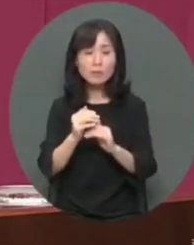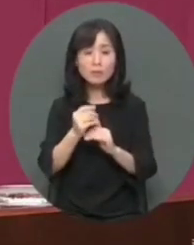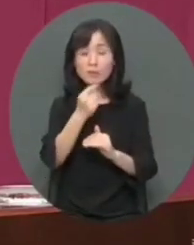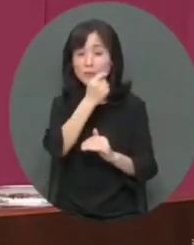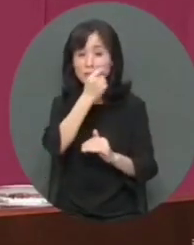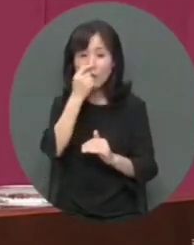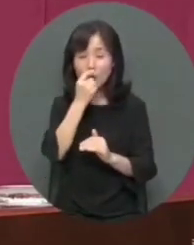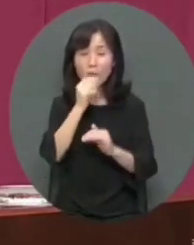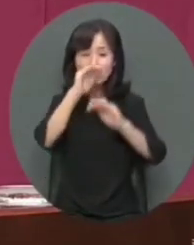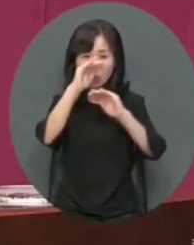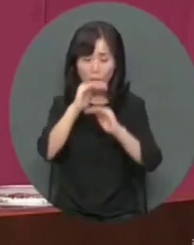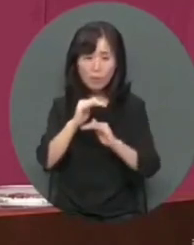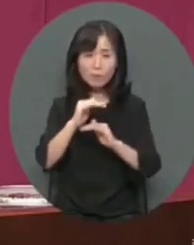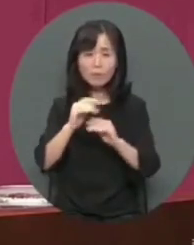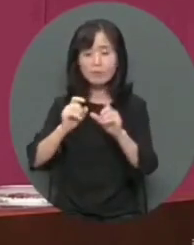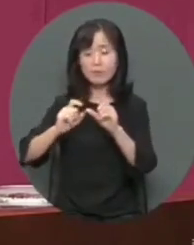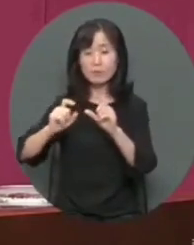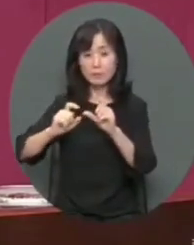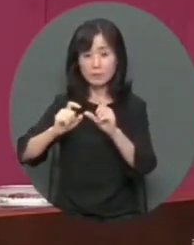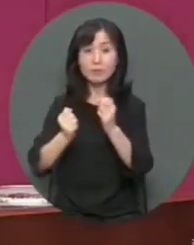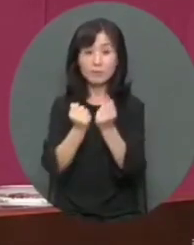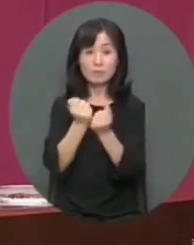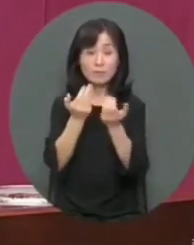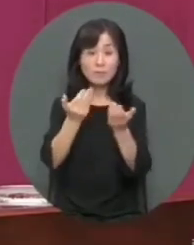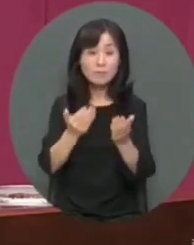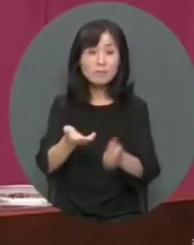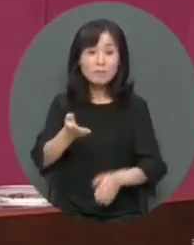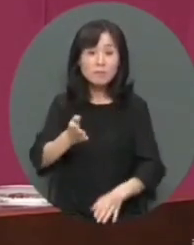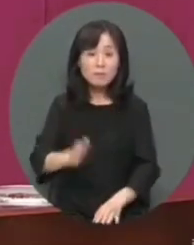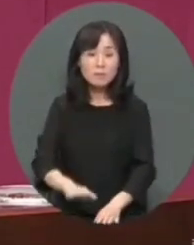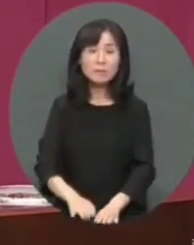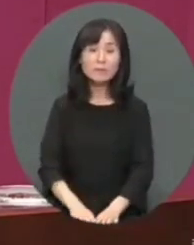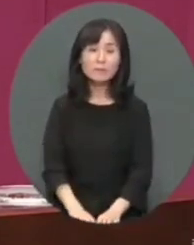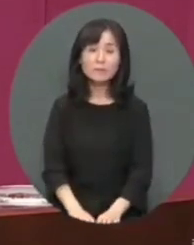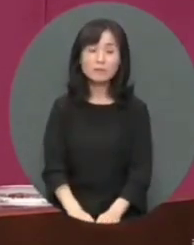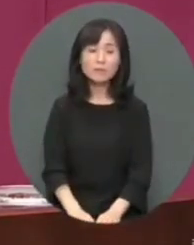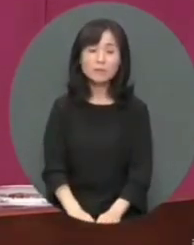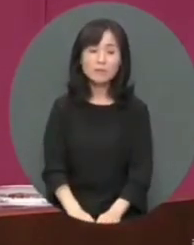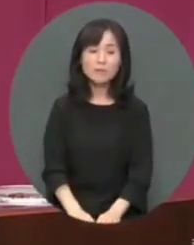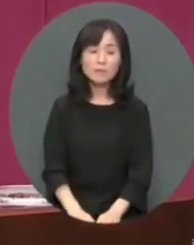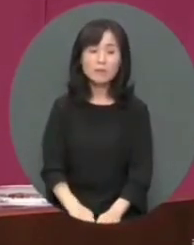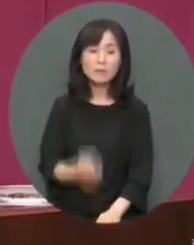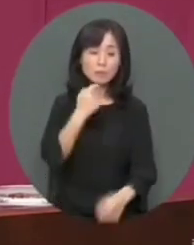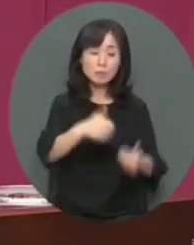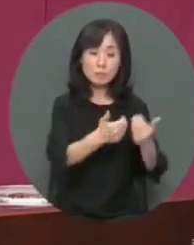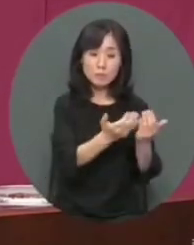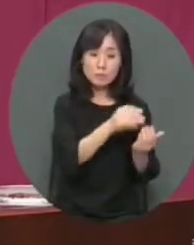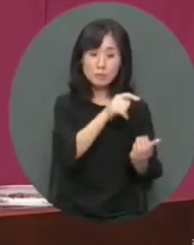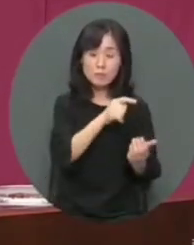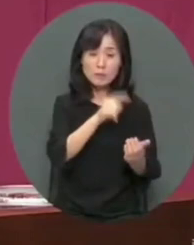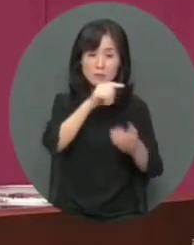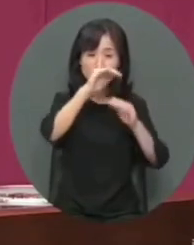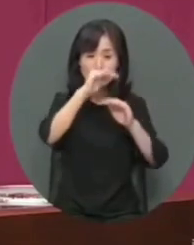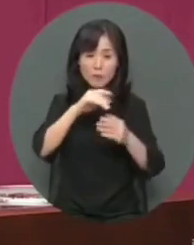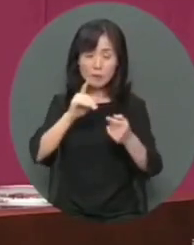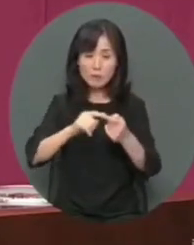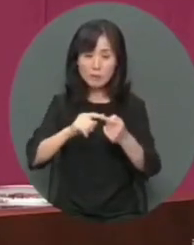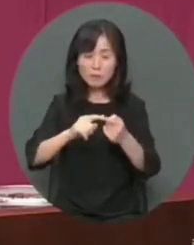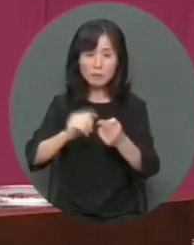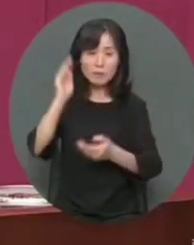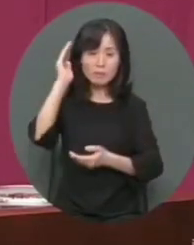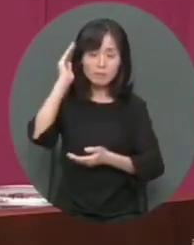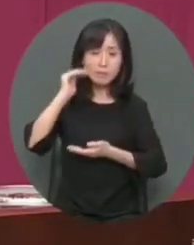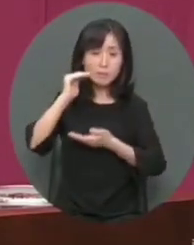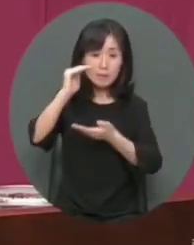증거 내용들의 일부였습니다. 그런데 지금 민주당에서 이 부분에 대해서 제가 말하는